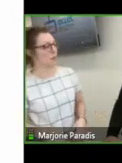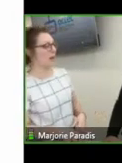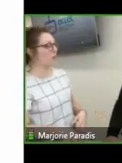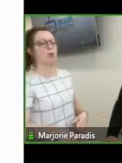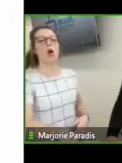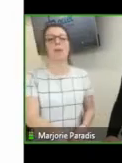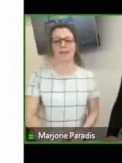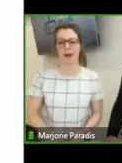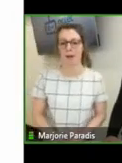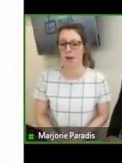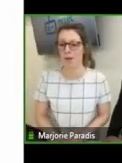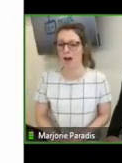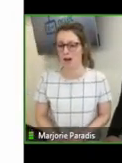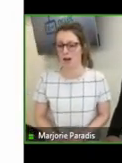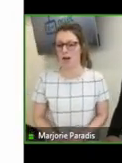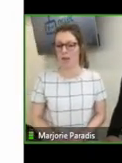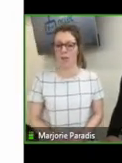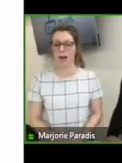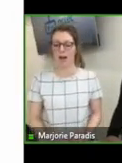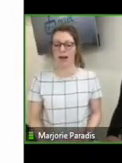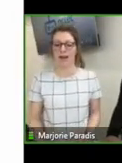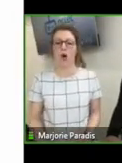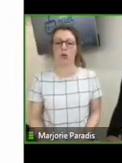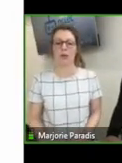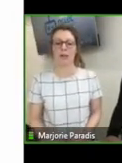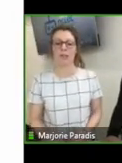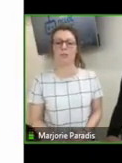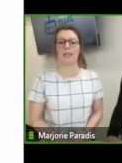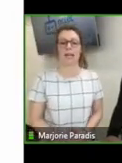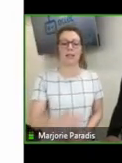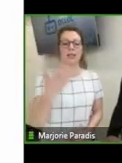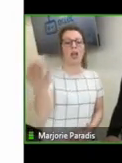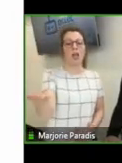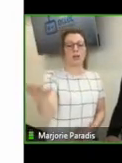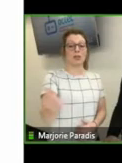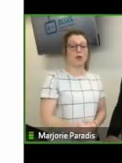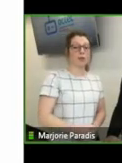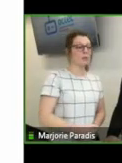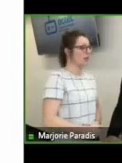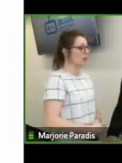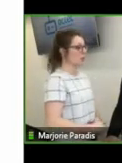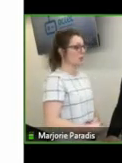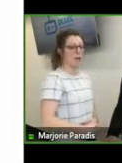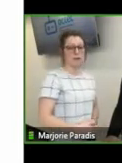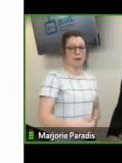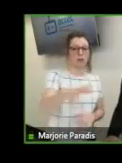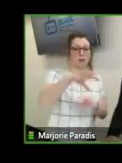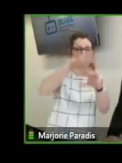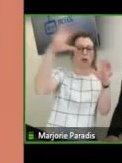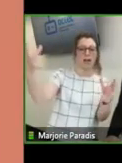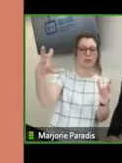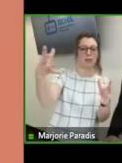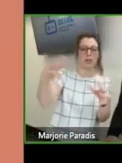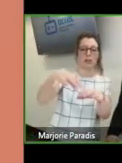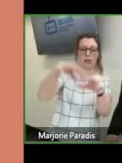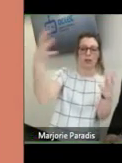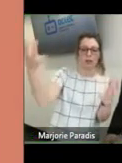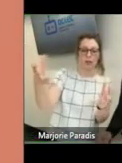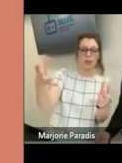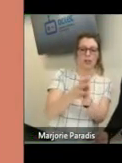augmenter ou les rendre plus compétents par rapport à la consommation médiatique. Donc, si on veut un petit résumé, en fait, on vous a ramené